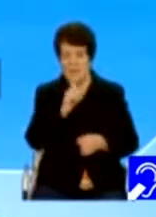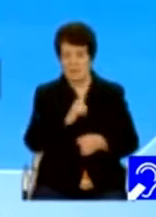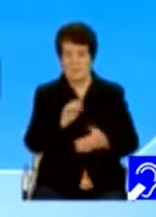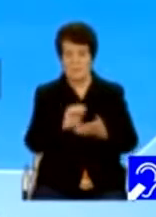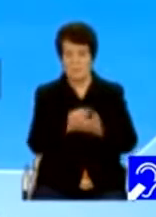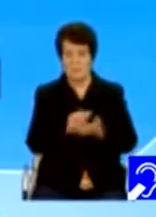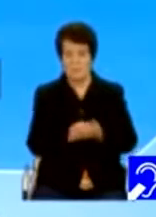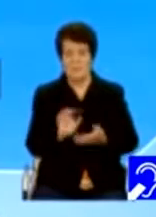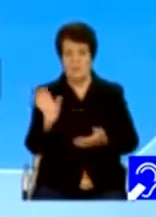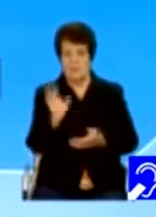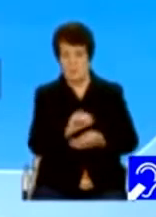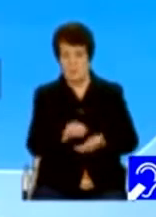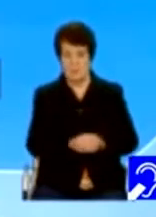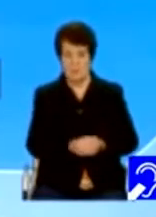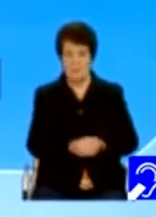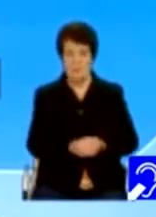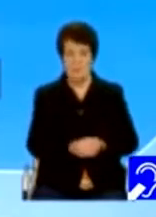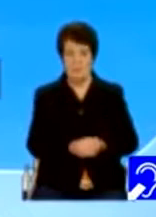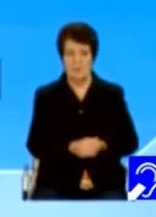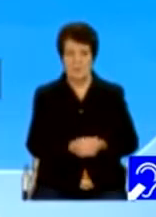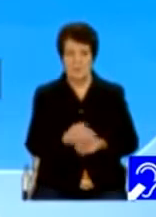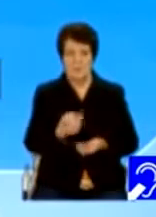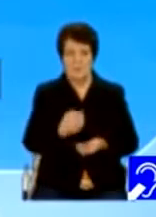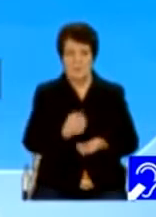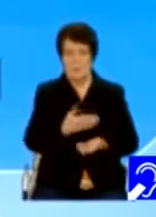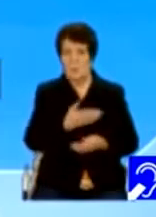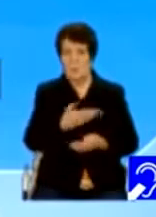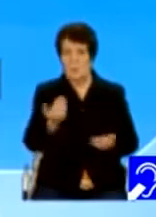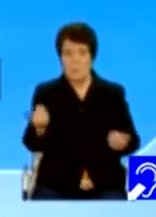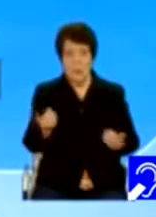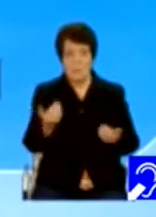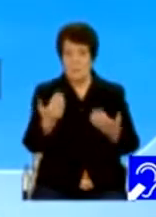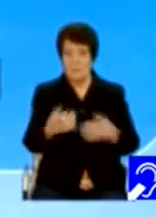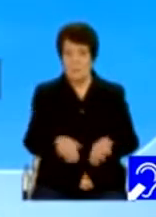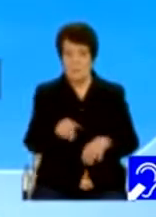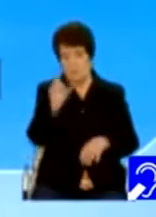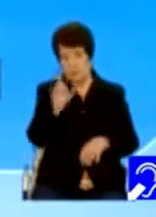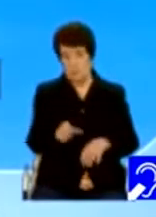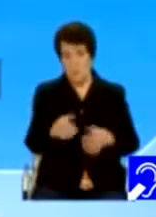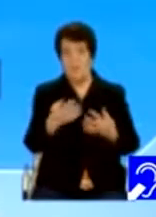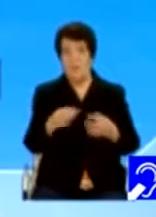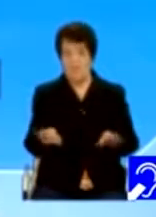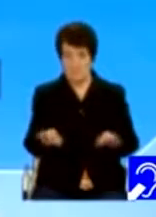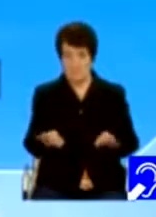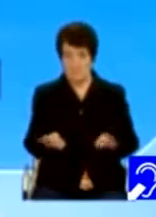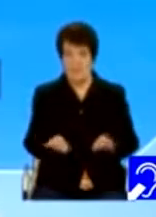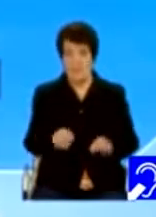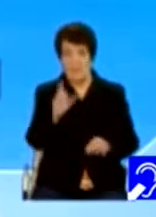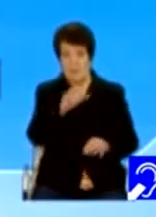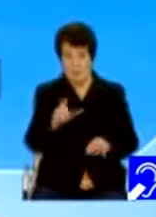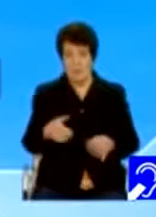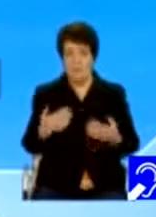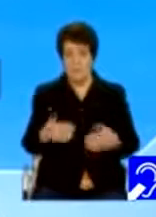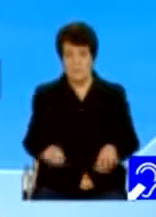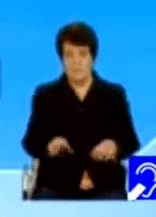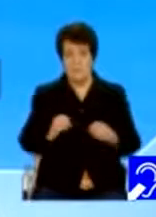ăștia au emoții pentru că eu... Sunt niște aberații, vă referiți la doamna Grițco? Eu nu am și pierde. Eu sunt un om liber, dar sunt oameni care au și pierde. Și